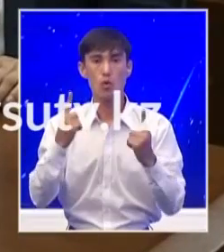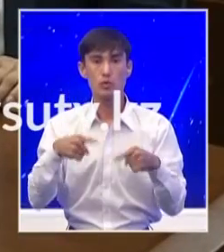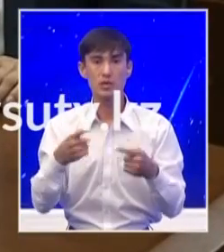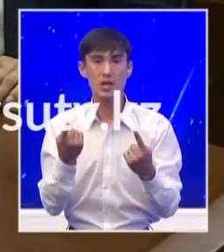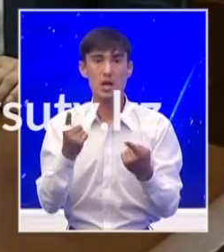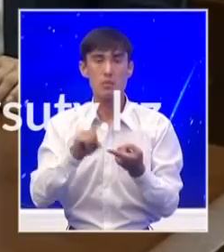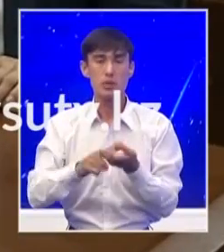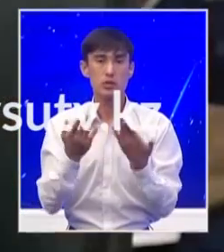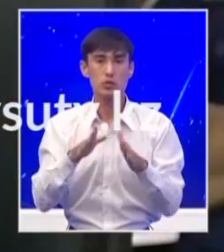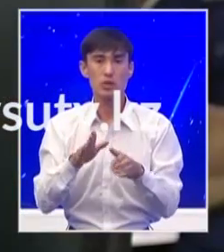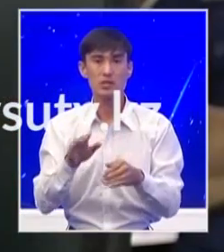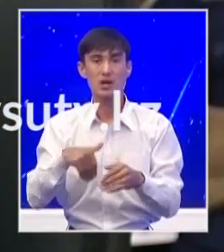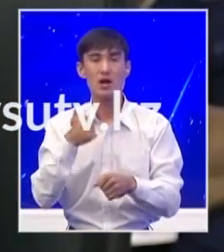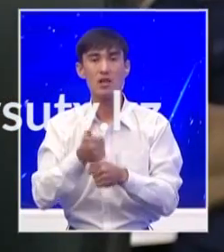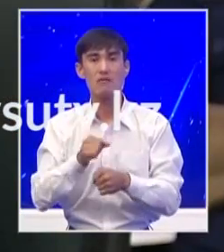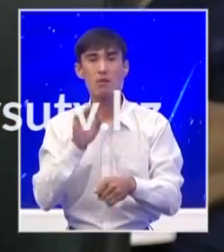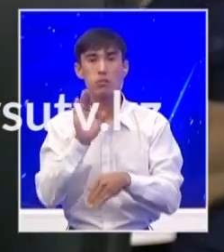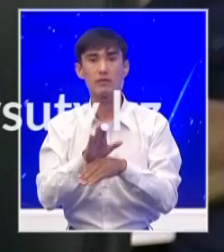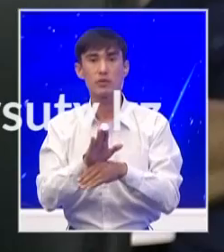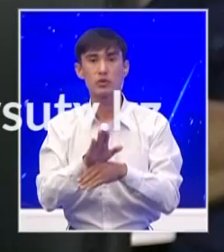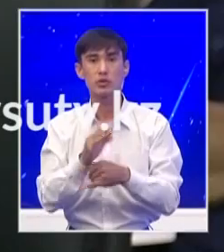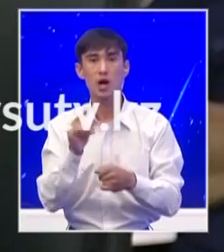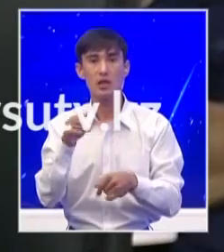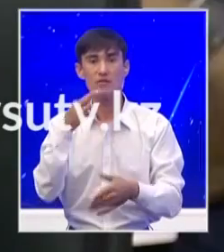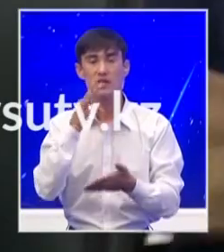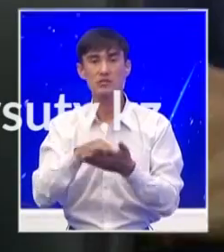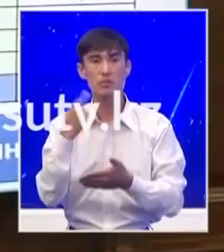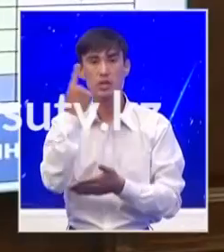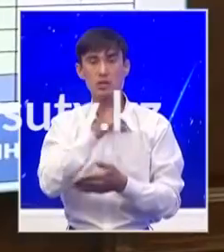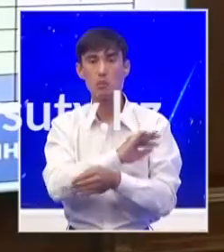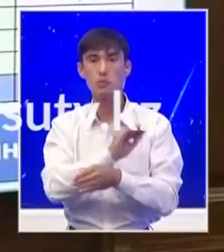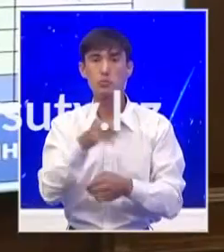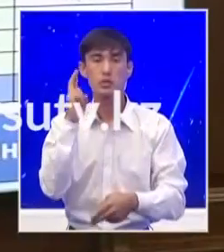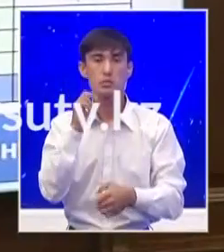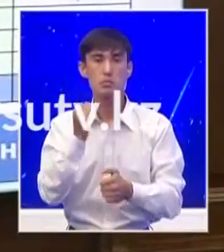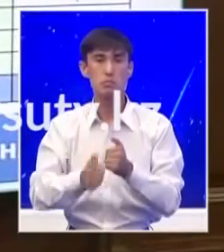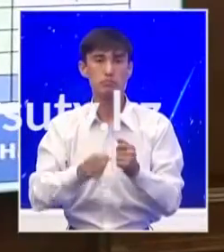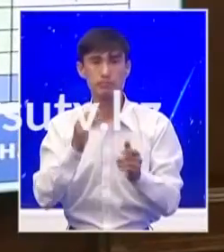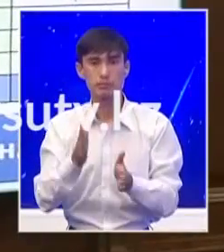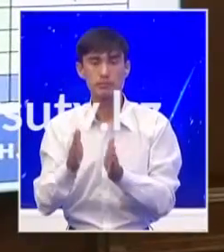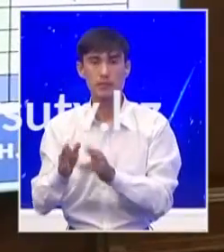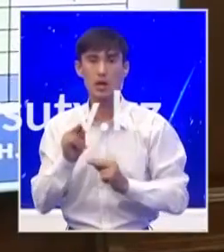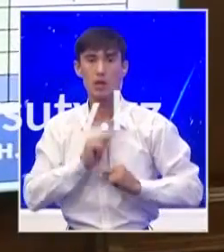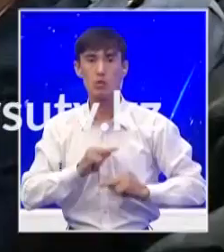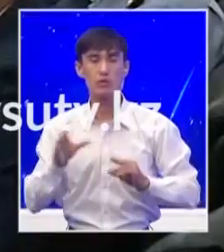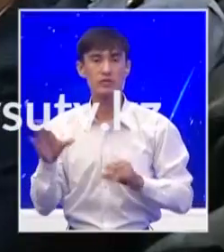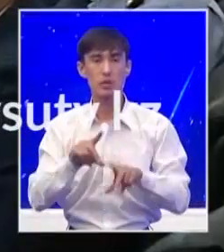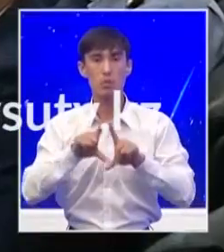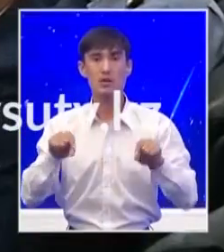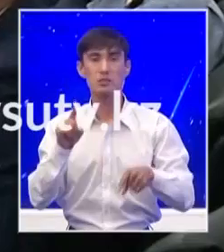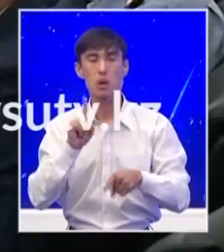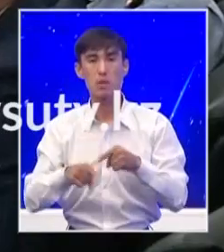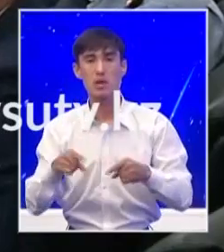глава правительства поручил акиматам регионов и ответственным лицам обеспечить бесперебойную работу всех больниц, мобильных бригад